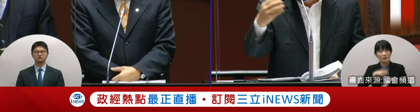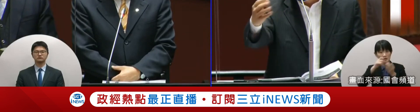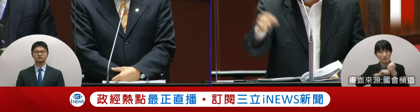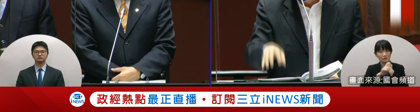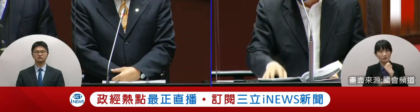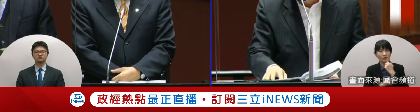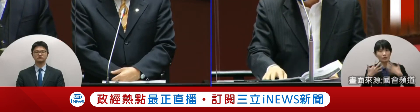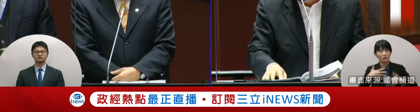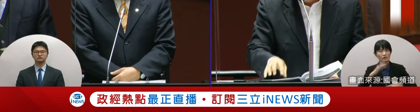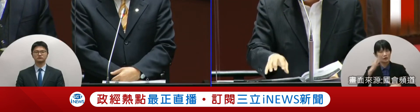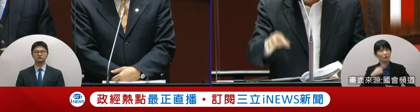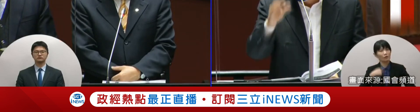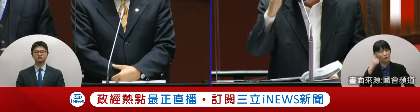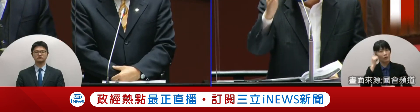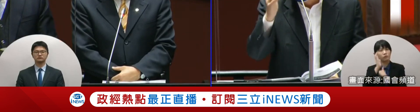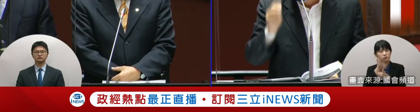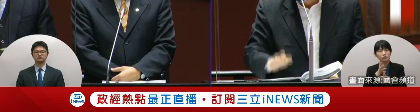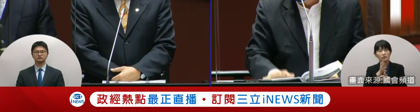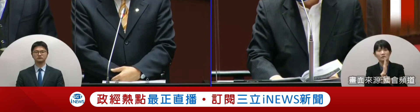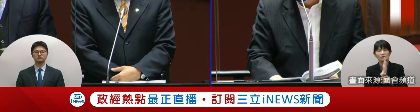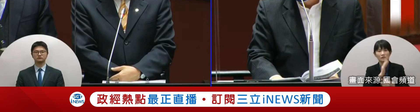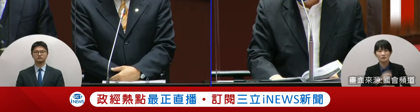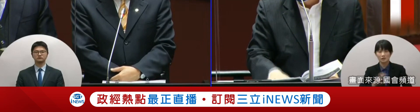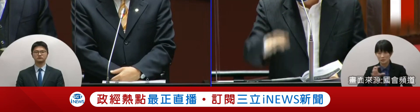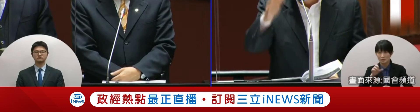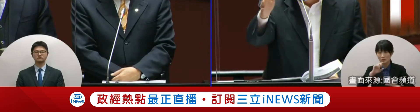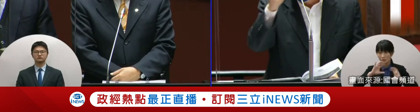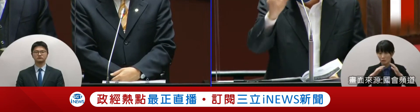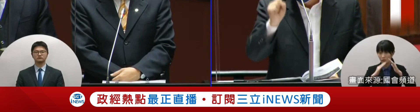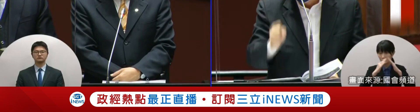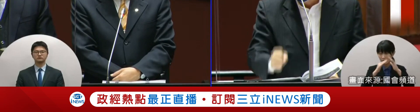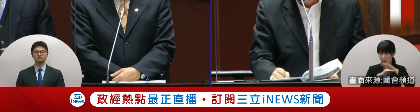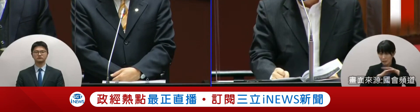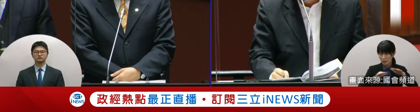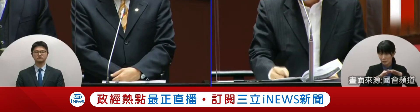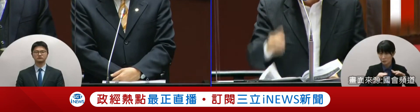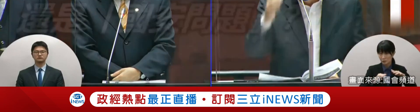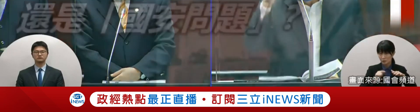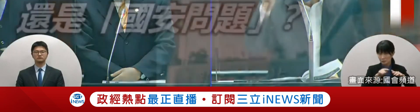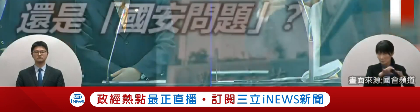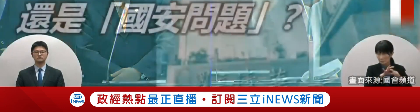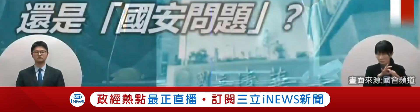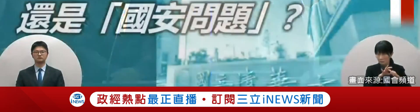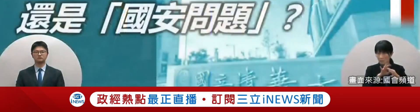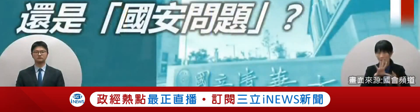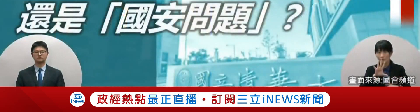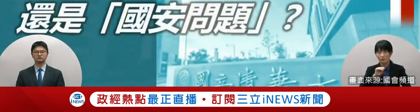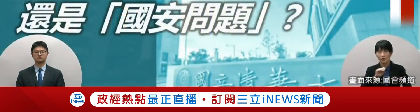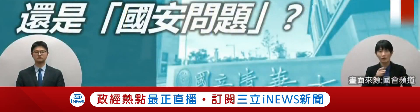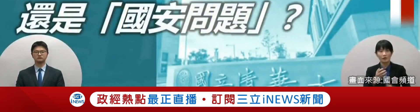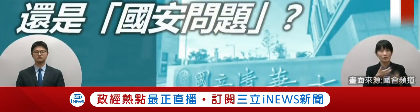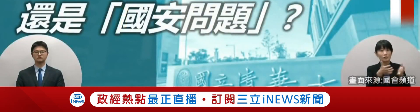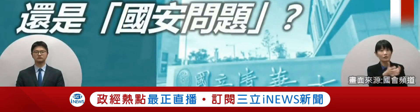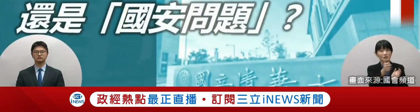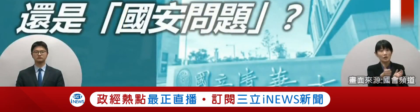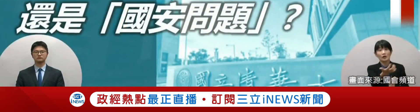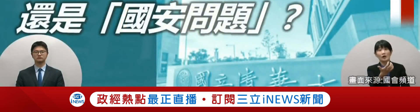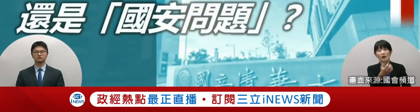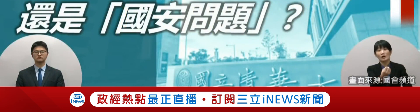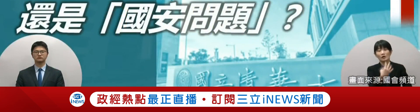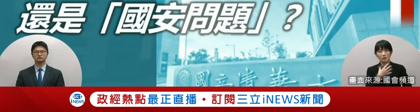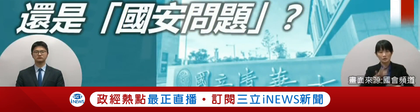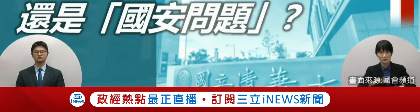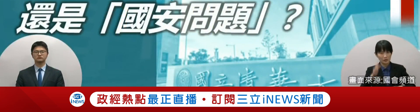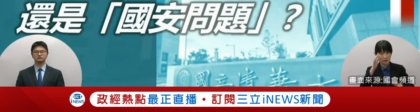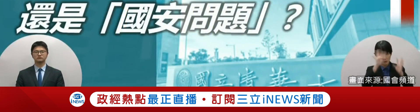我在问的其实是，是不是有涉及国安的问题？部长说还没有。还在查，那在还在查的时候，情